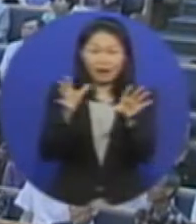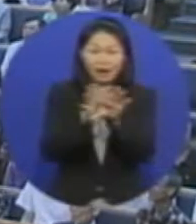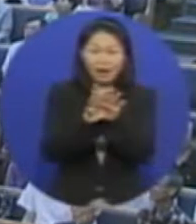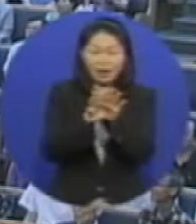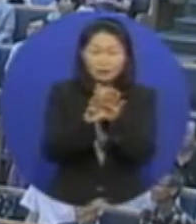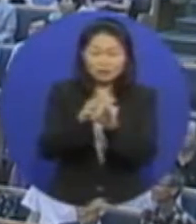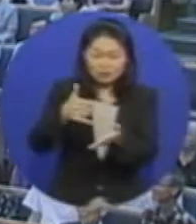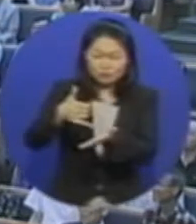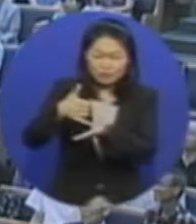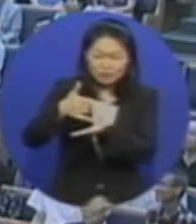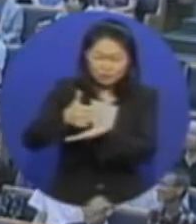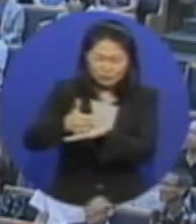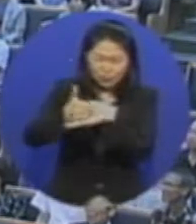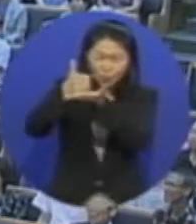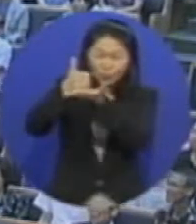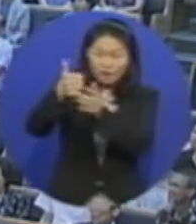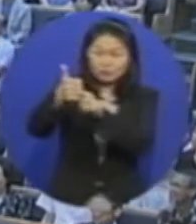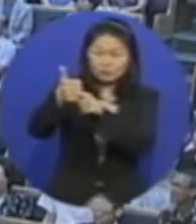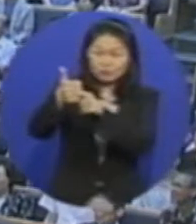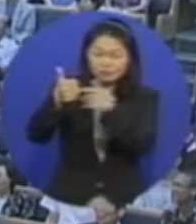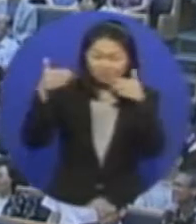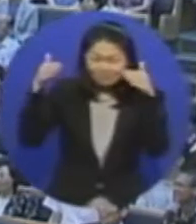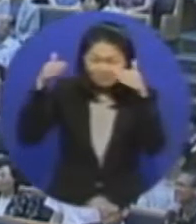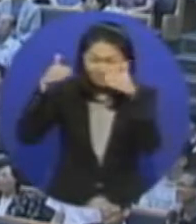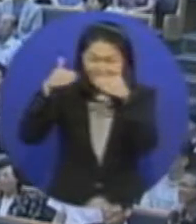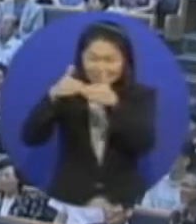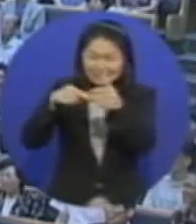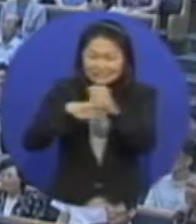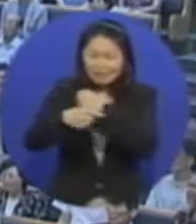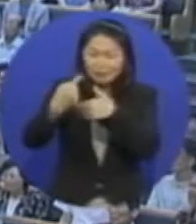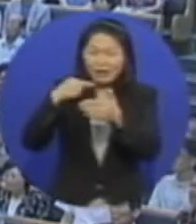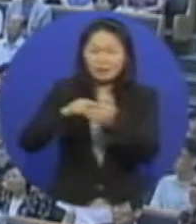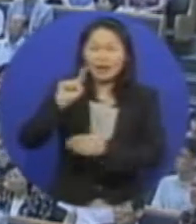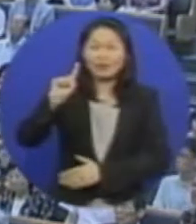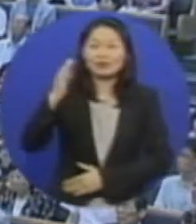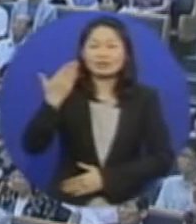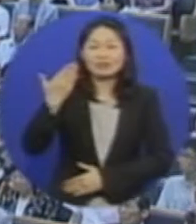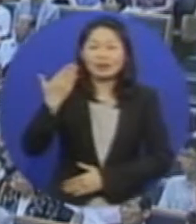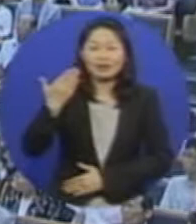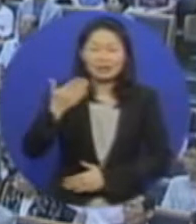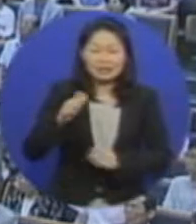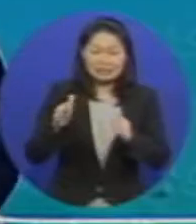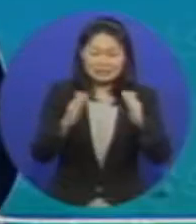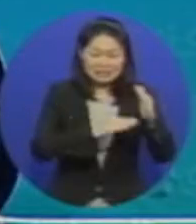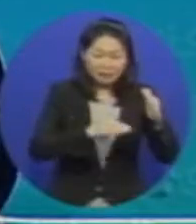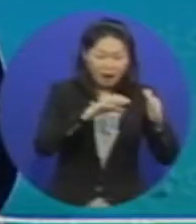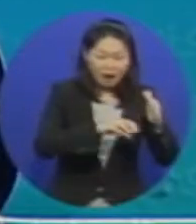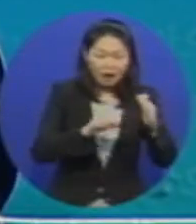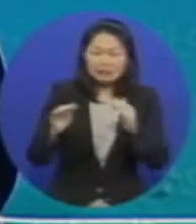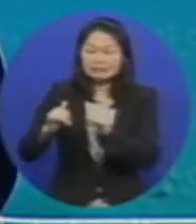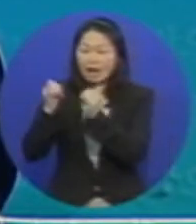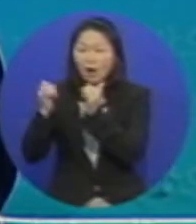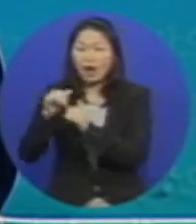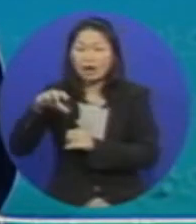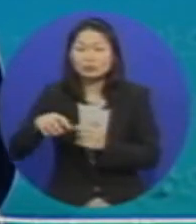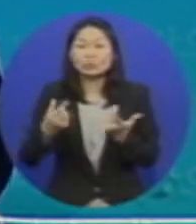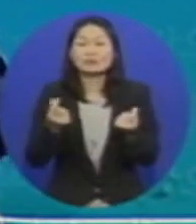분의 괴로 뜻과 마음이 하나가 되잖아요 집 안에서나 또는 사회에서나 다 그렇잖아요